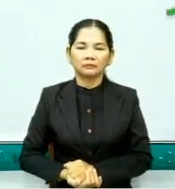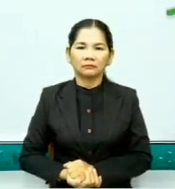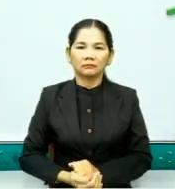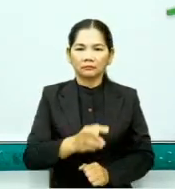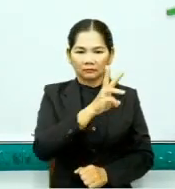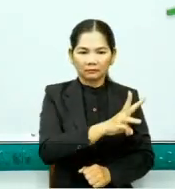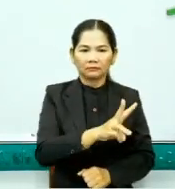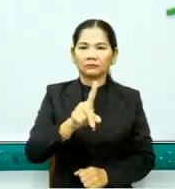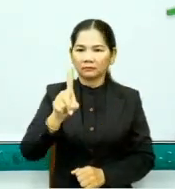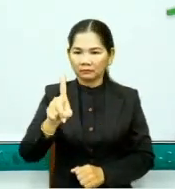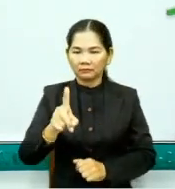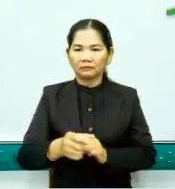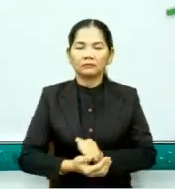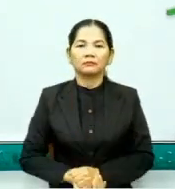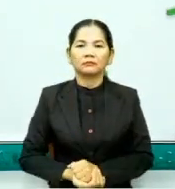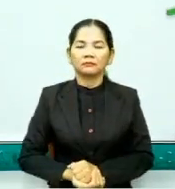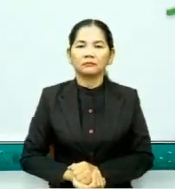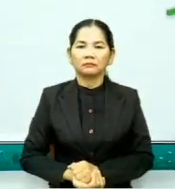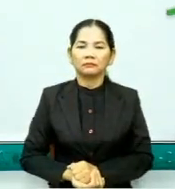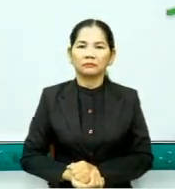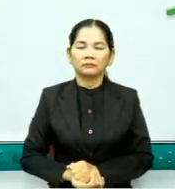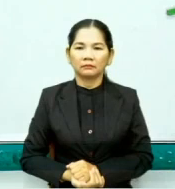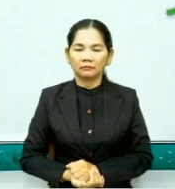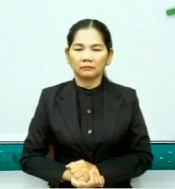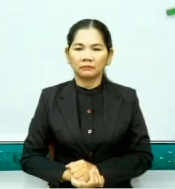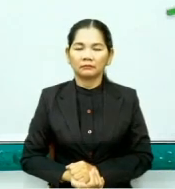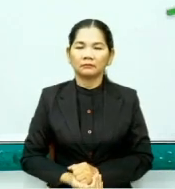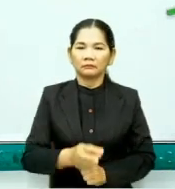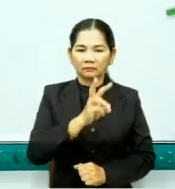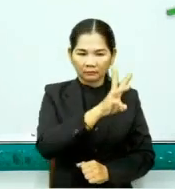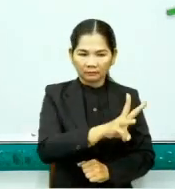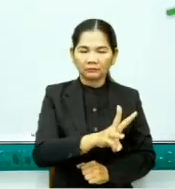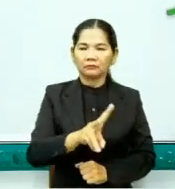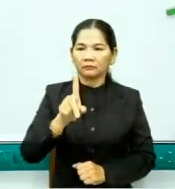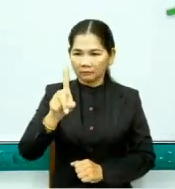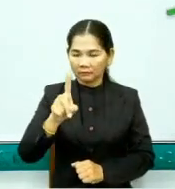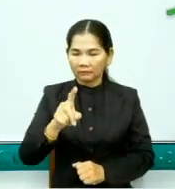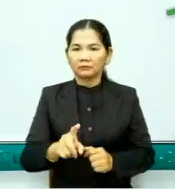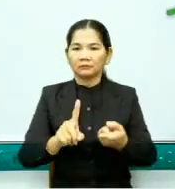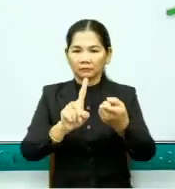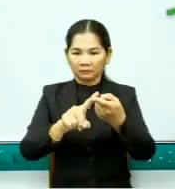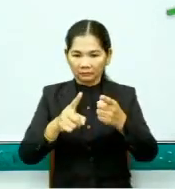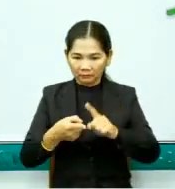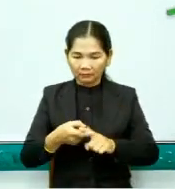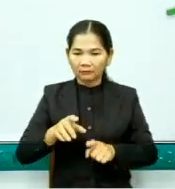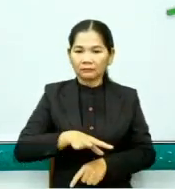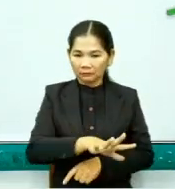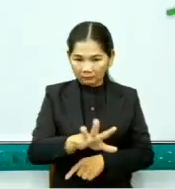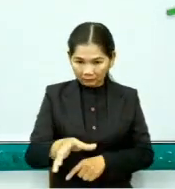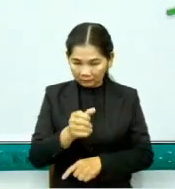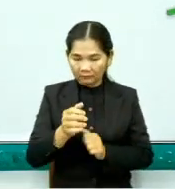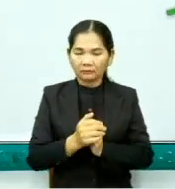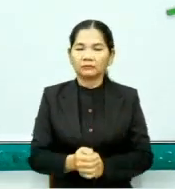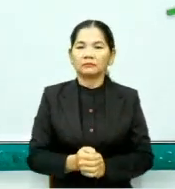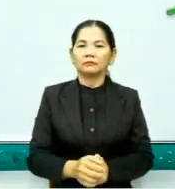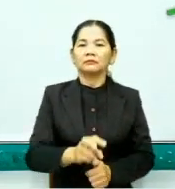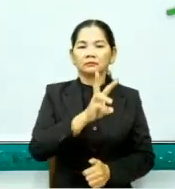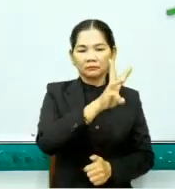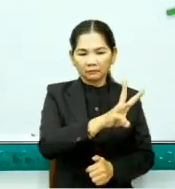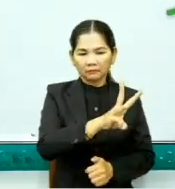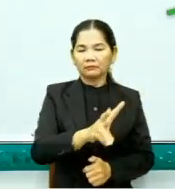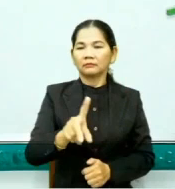Xám sập mùi. Chà con sơ xây chì lấy mà nó con ná. Chà sơ xây chì lấy khmai. Nơi ngay